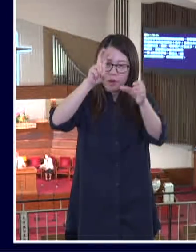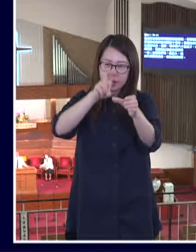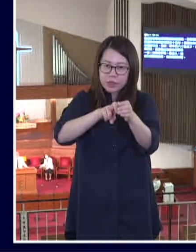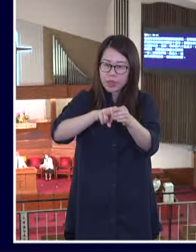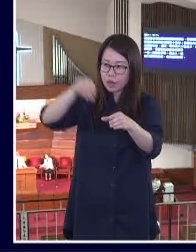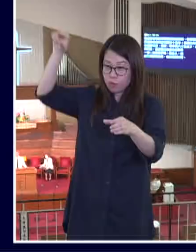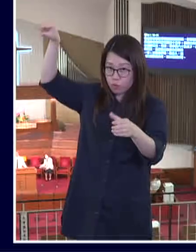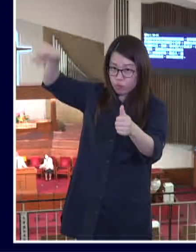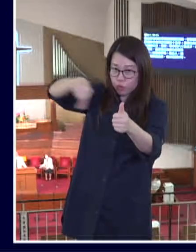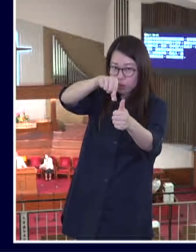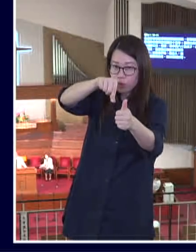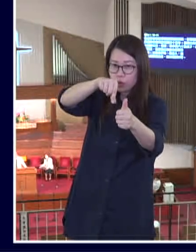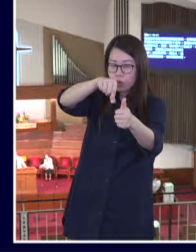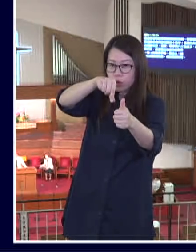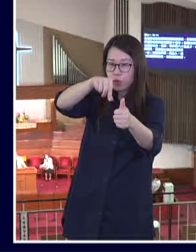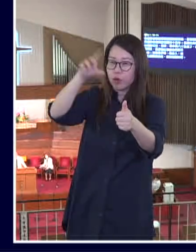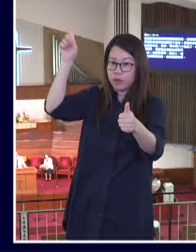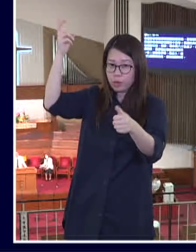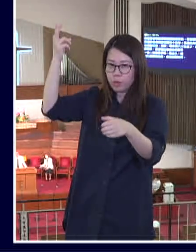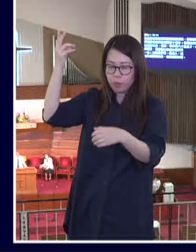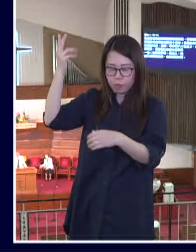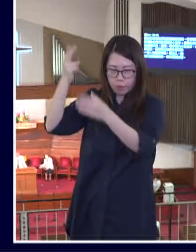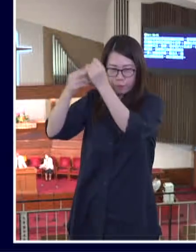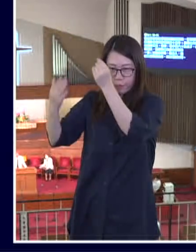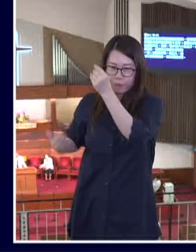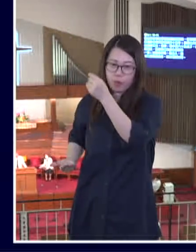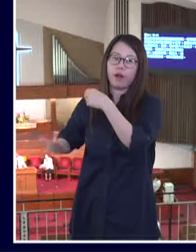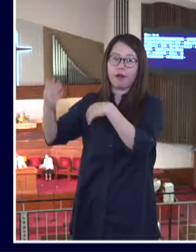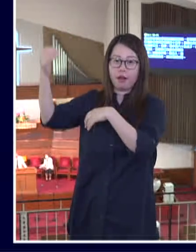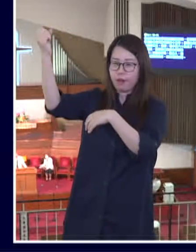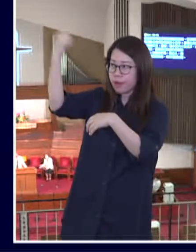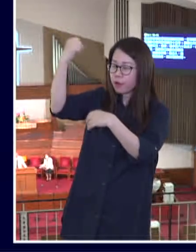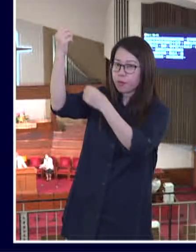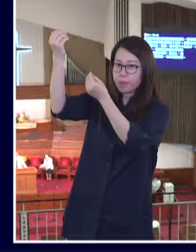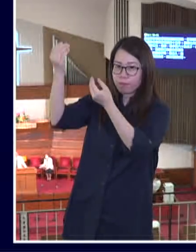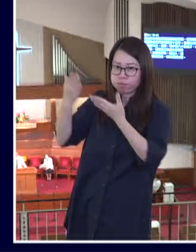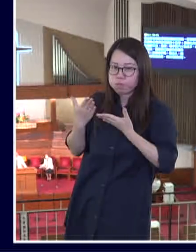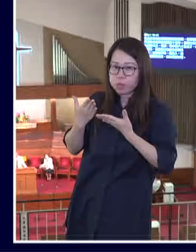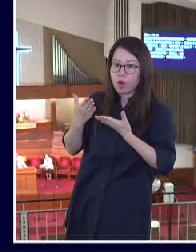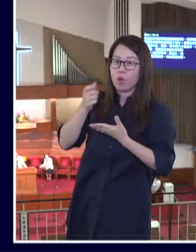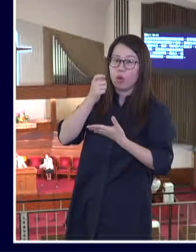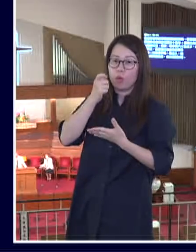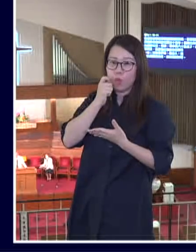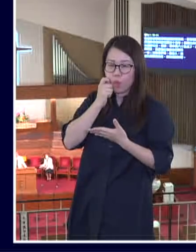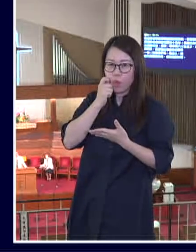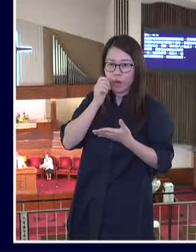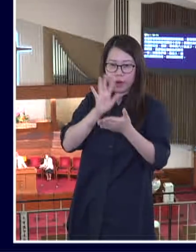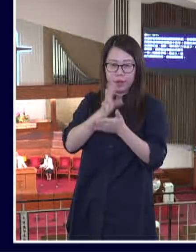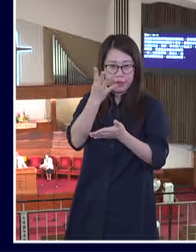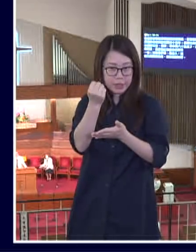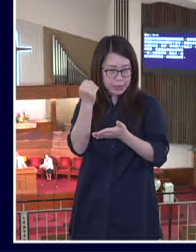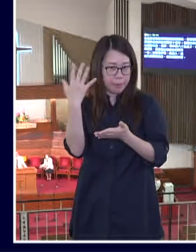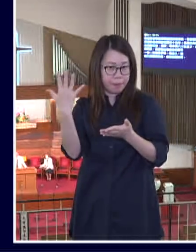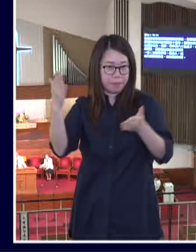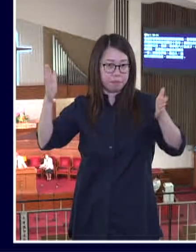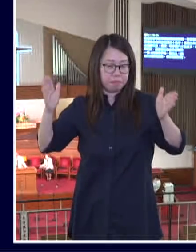许嘅，使我存活45年。我相信呢个系加勒嘅满，加勒嘅自信，但更